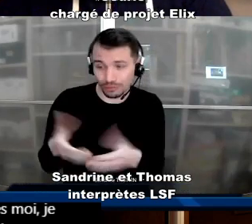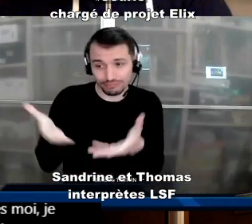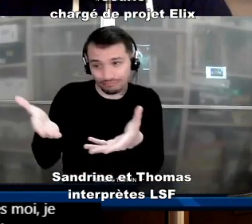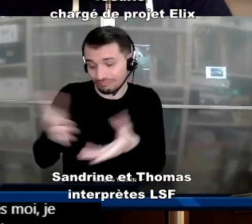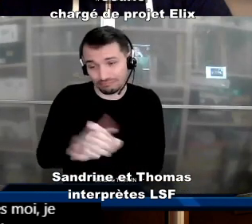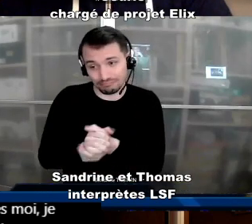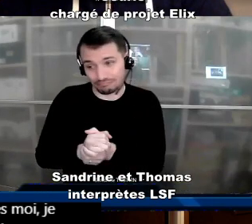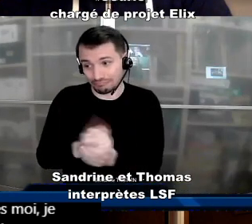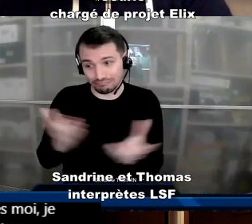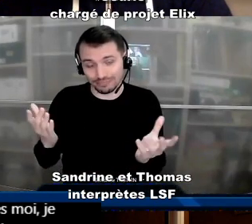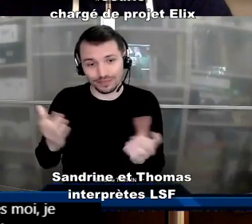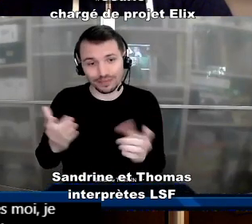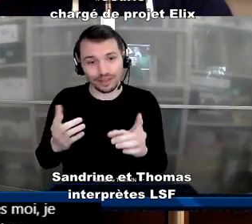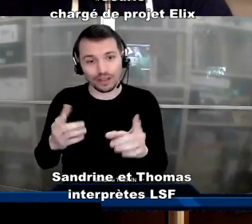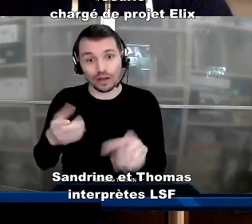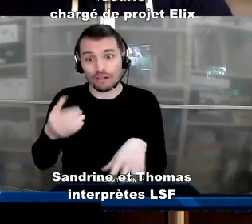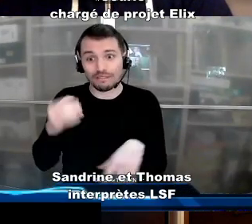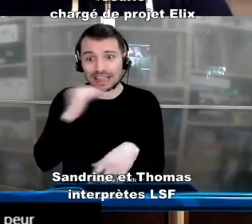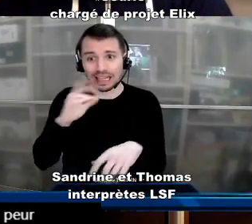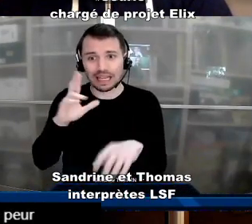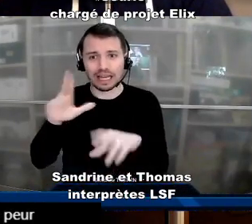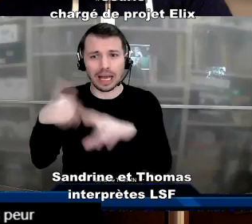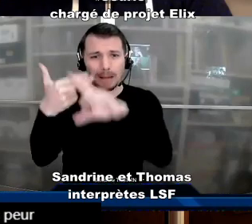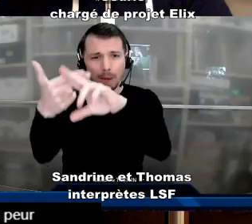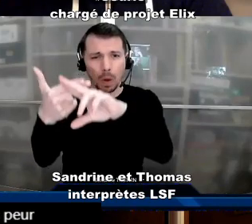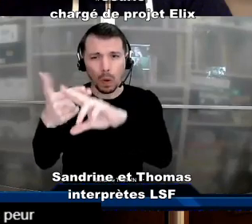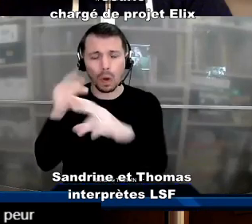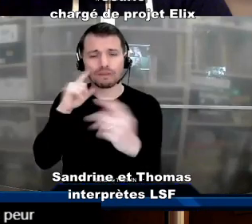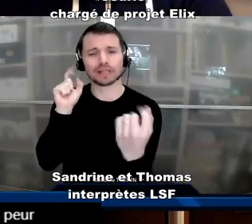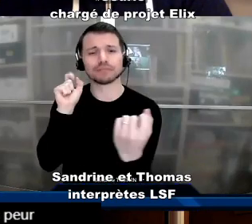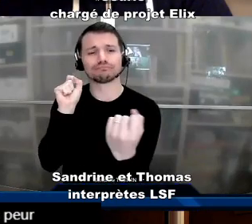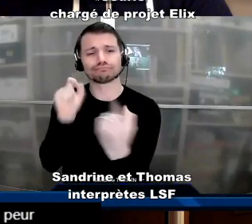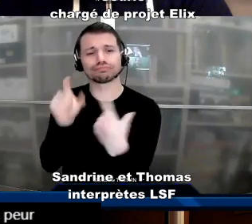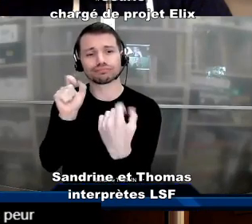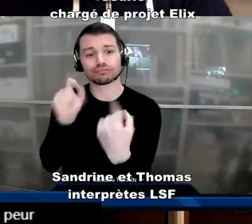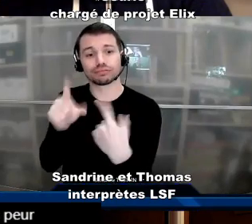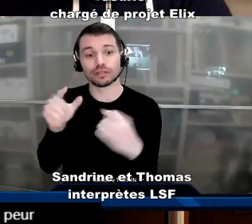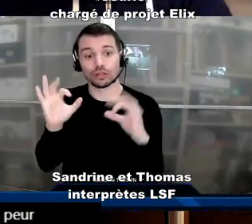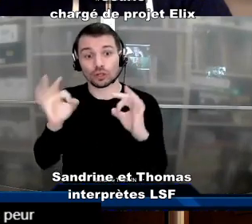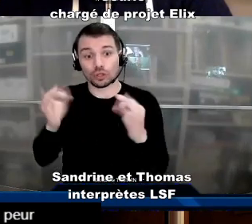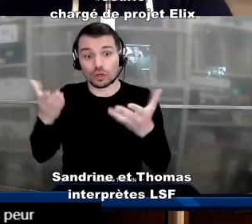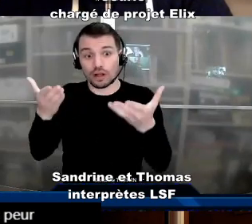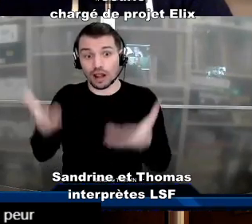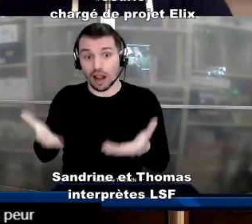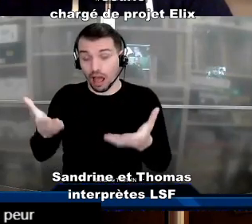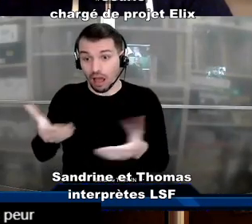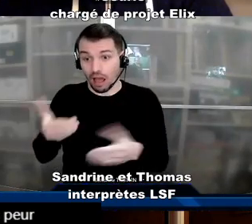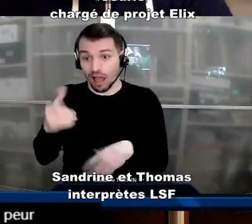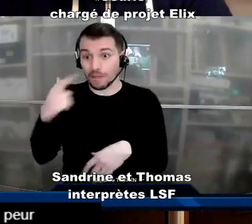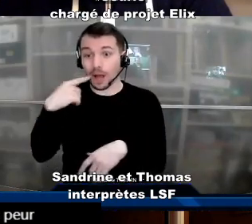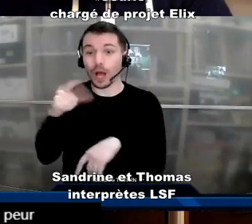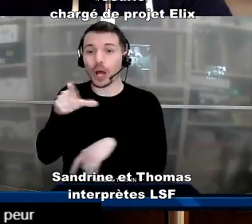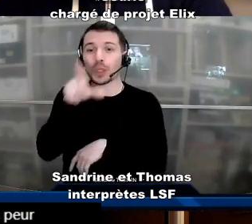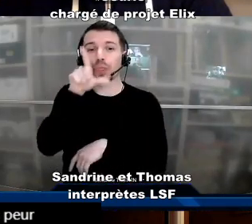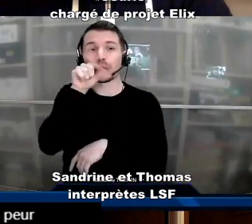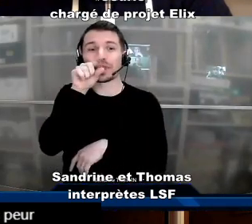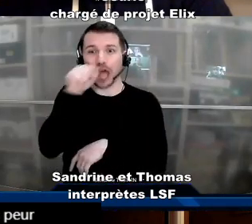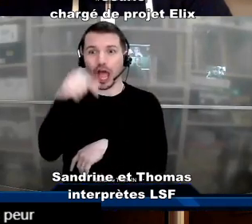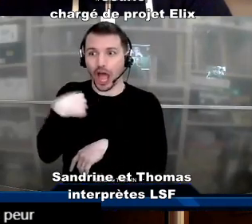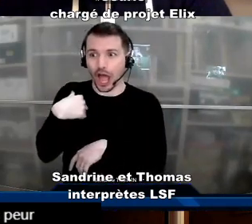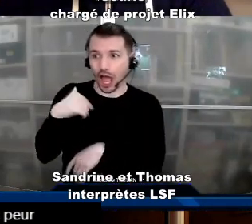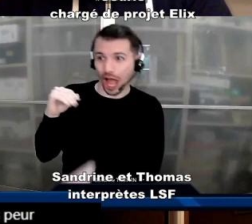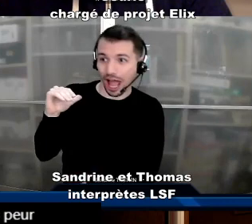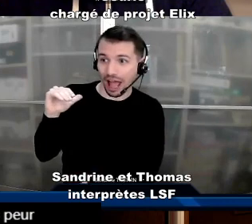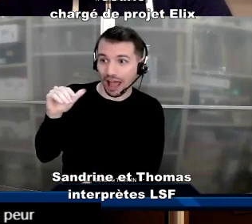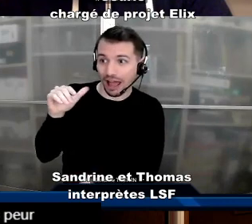preneur de tout. Hein. Vous êtes réactif. De toute façon, c'est comme ça que s'est faite cette soirée. En fait, je vous ai contacté par Twitter.